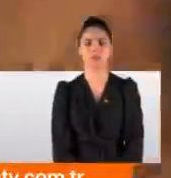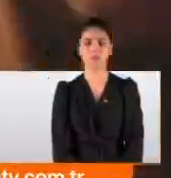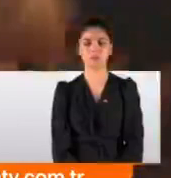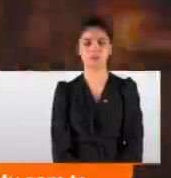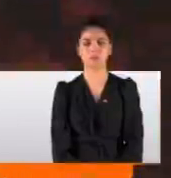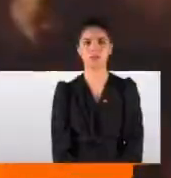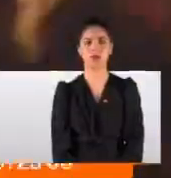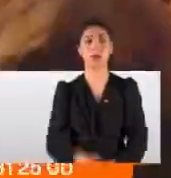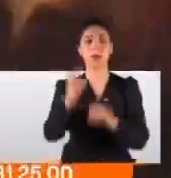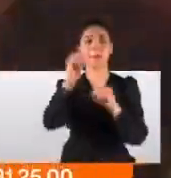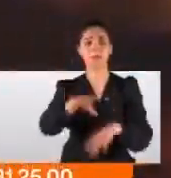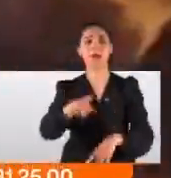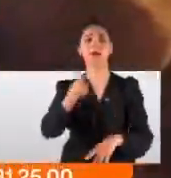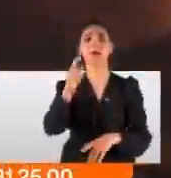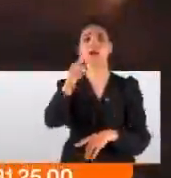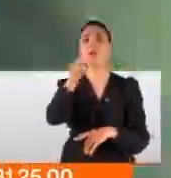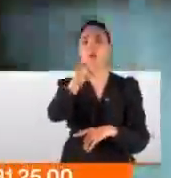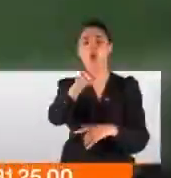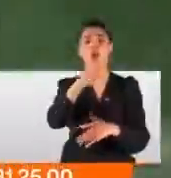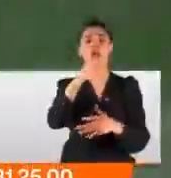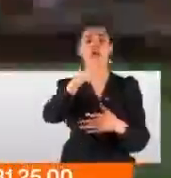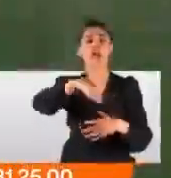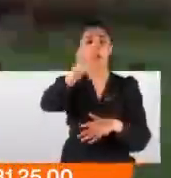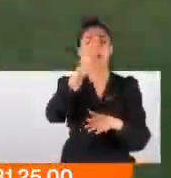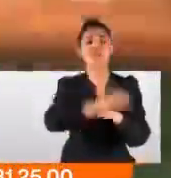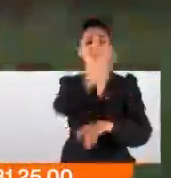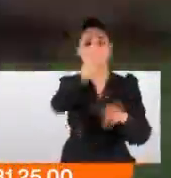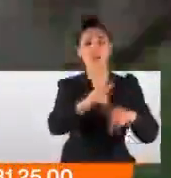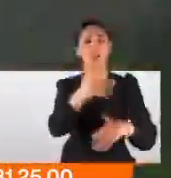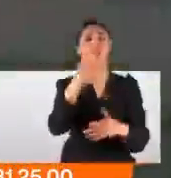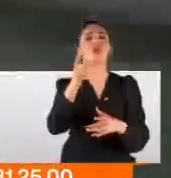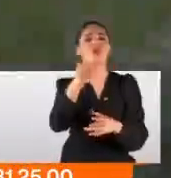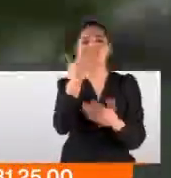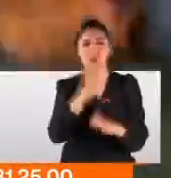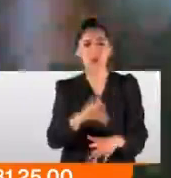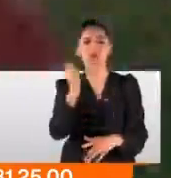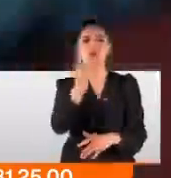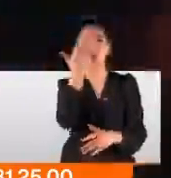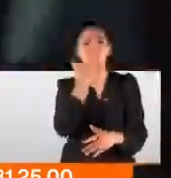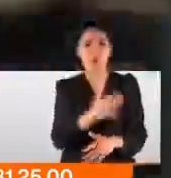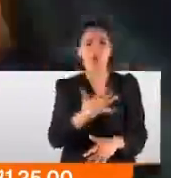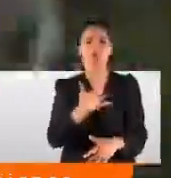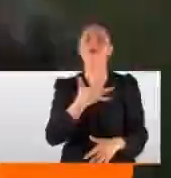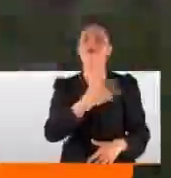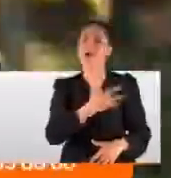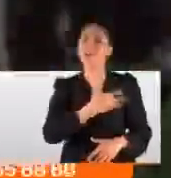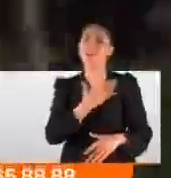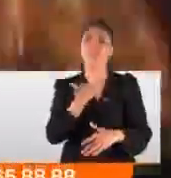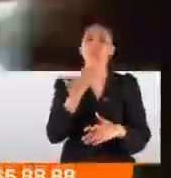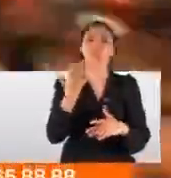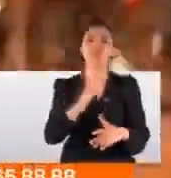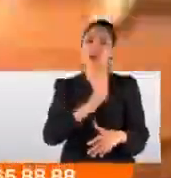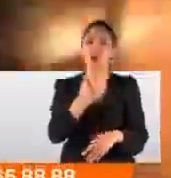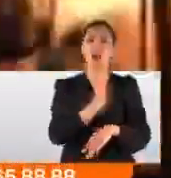Ellerinde bırakın silahı sopa bile yoktu vatandaşın. Tek güçleri imanlarıydı, vatan sevgileriydi. Bir de hainleri